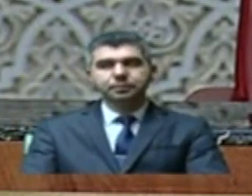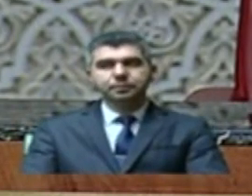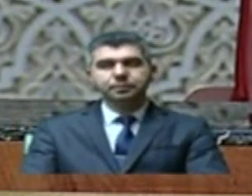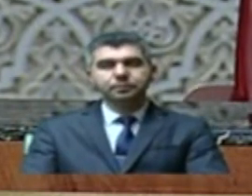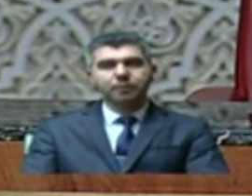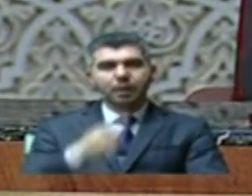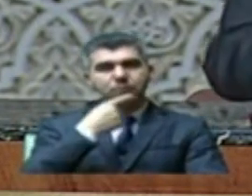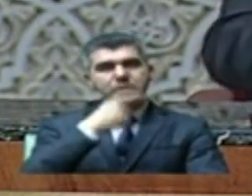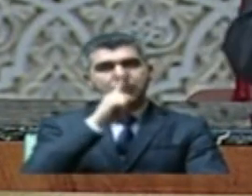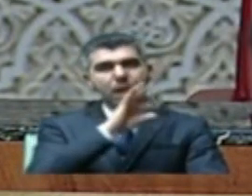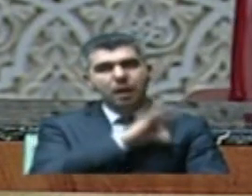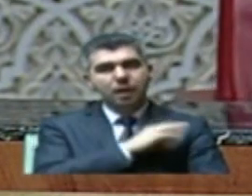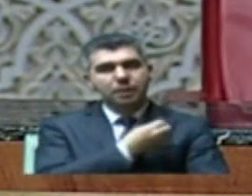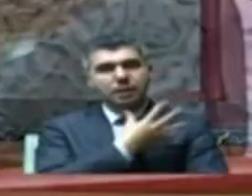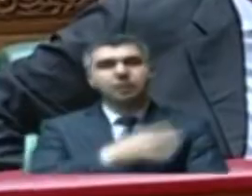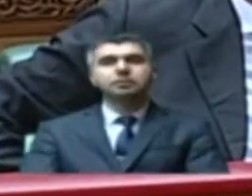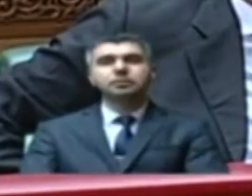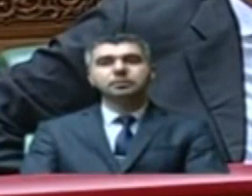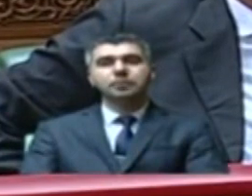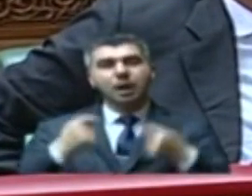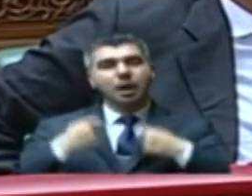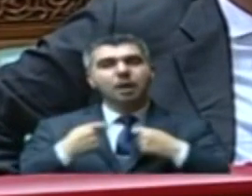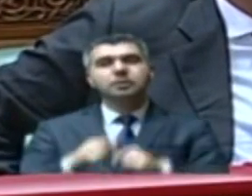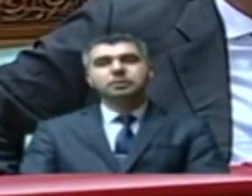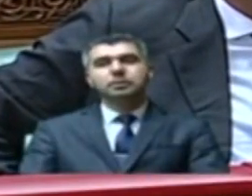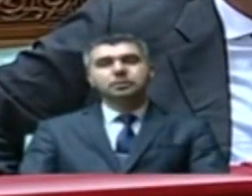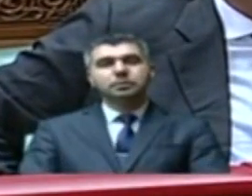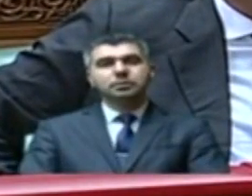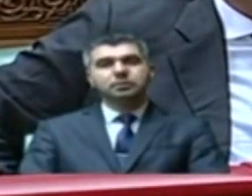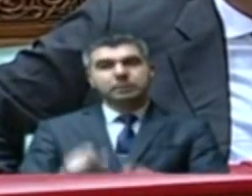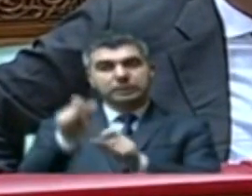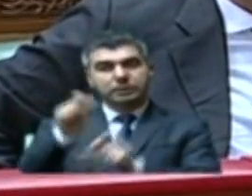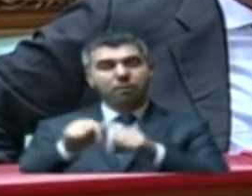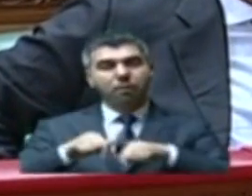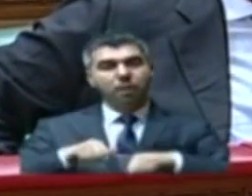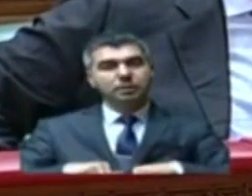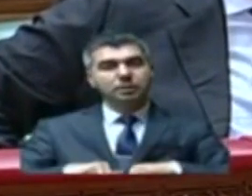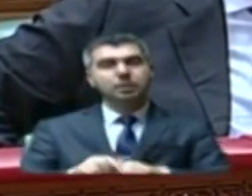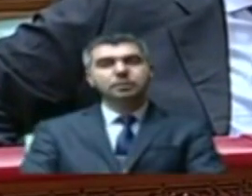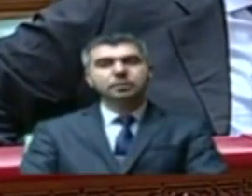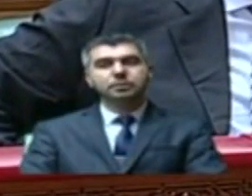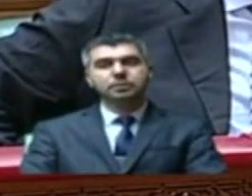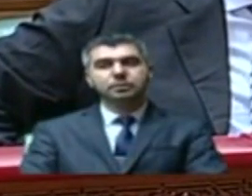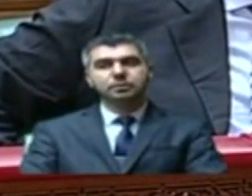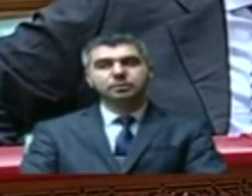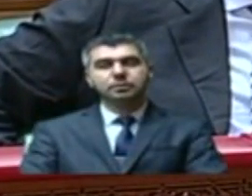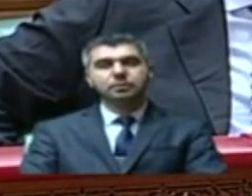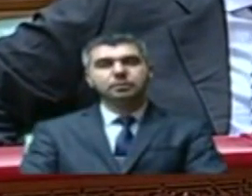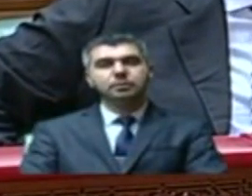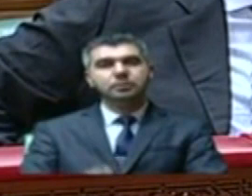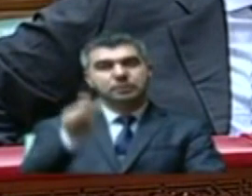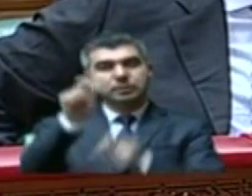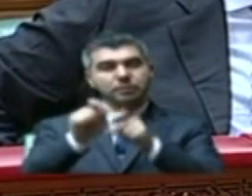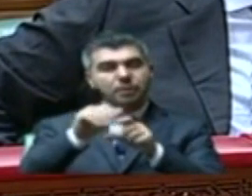بسم الله الرحمن الرحيم. الرئيس، السادة الوزراء، السيدات الوزيرات، إخواني